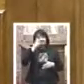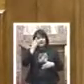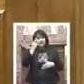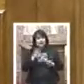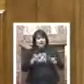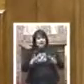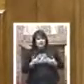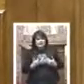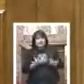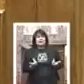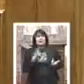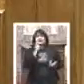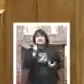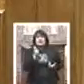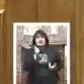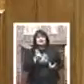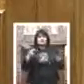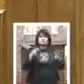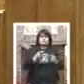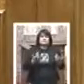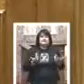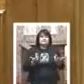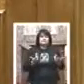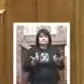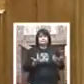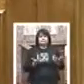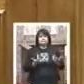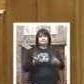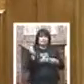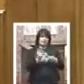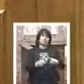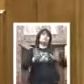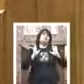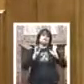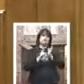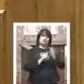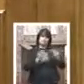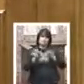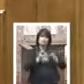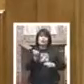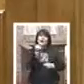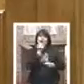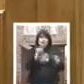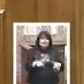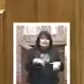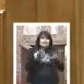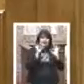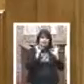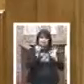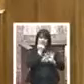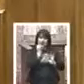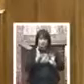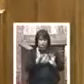εγγύηση των συντάξεων των εργαζομένων. Καταψηφίζω το νομοσχέδιο γιατί είναι λάθος επί της αρχής του.